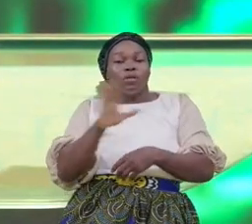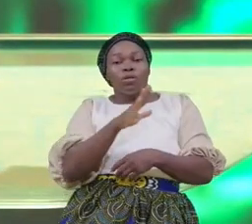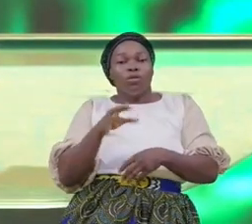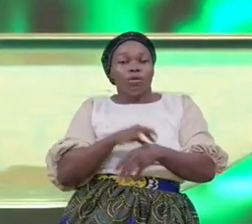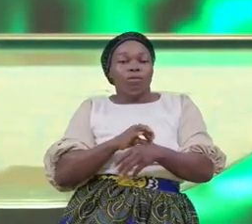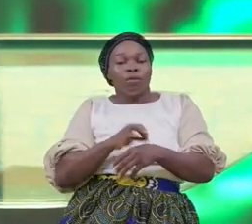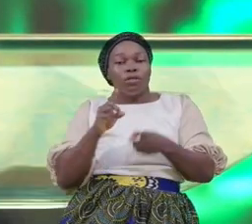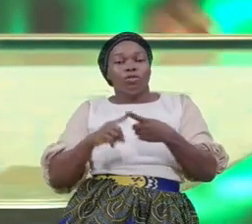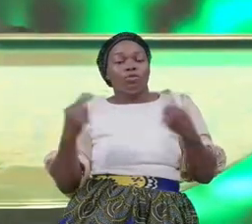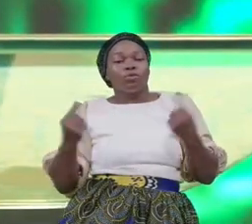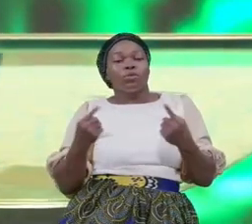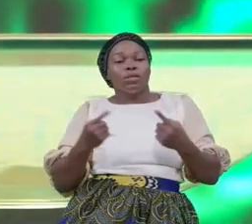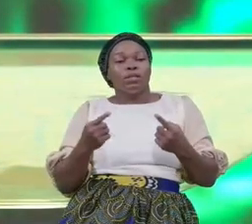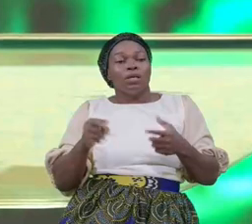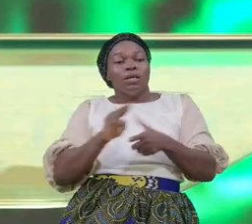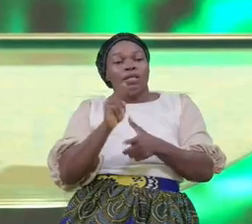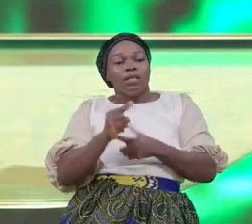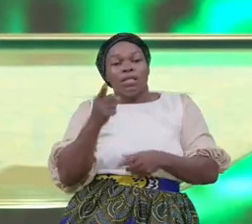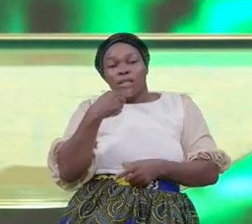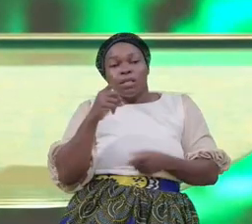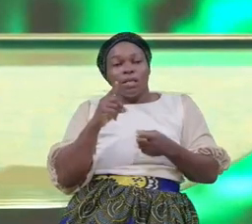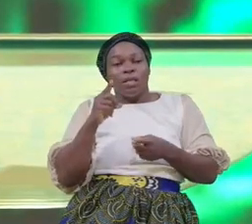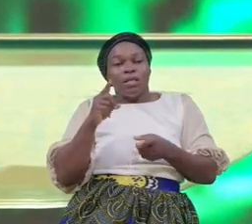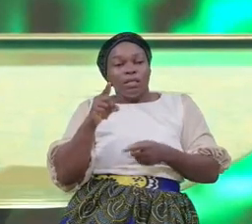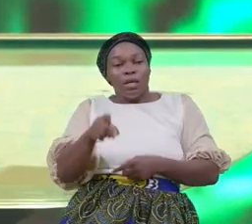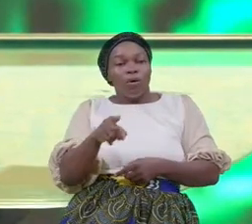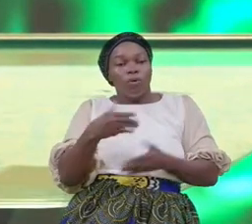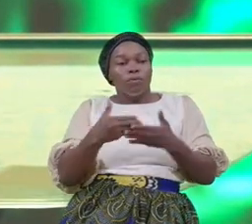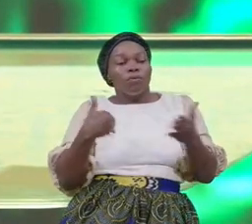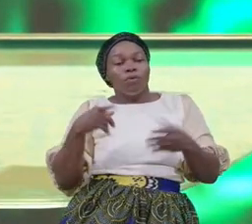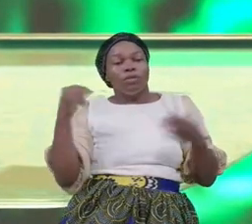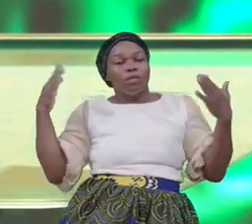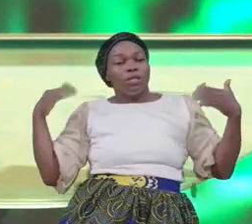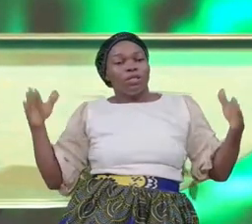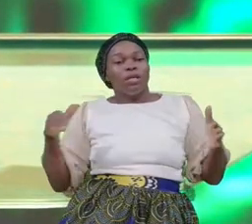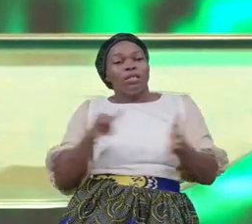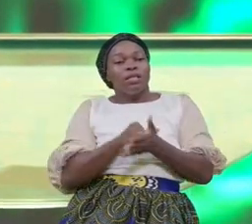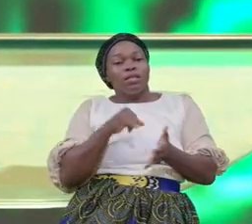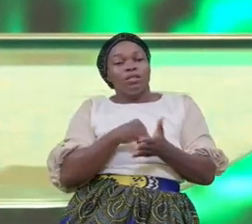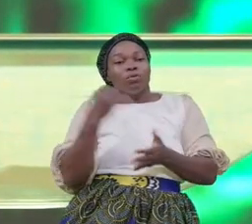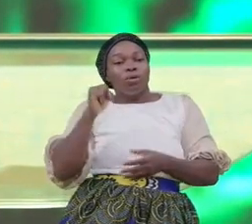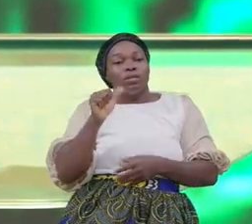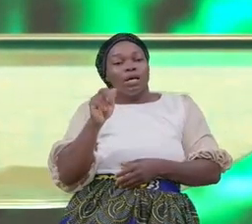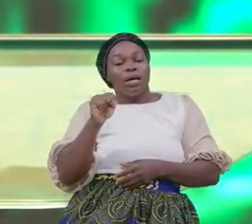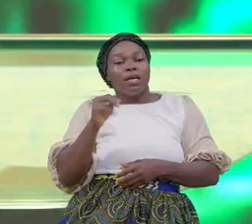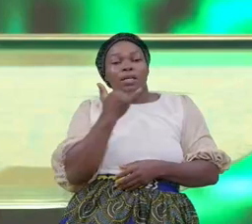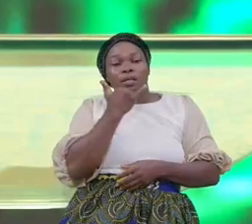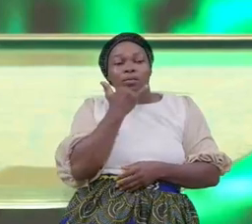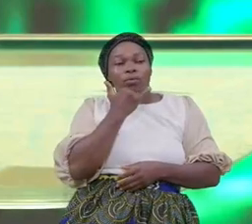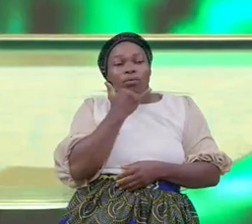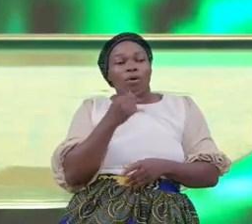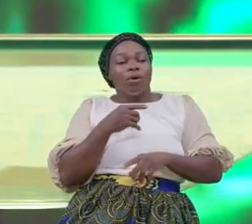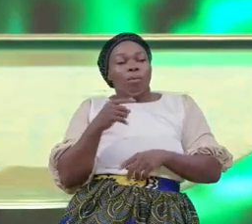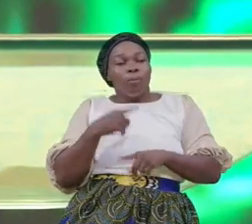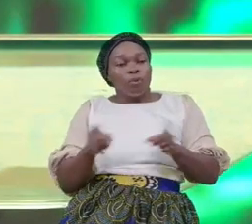ne dis pas en présence de l'envoyé que c'est une inadvertance. Pourquoi Dieu